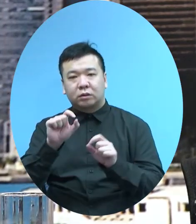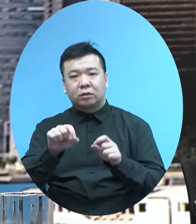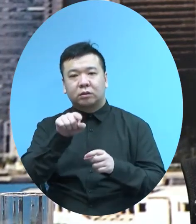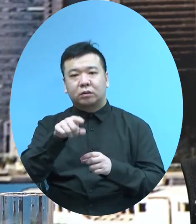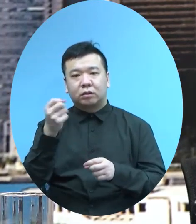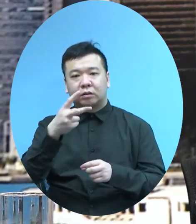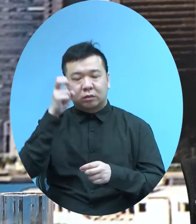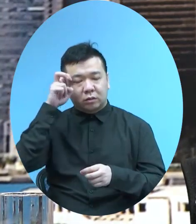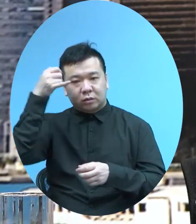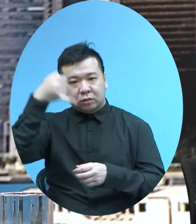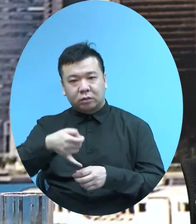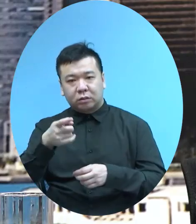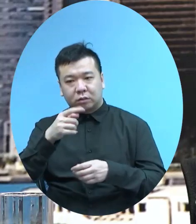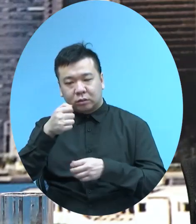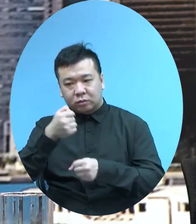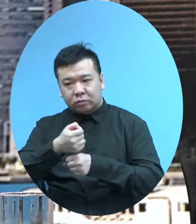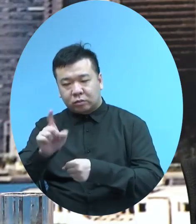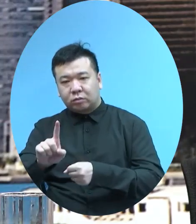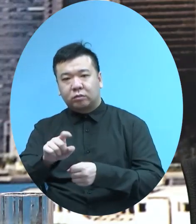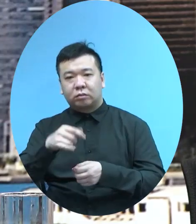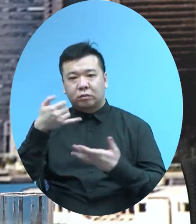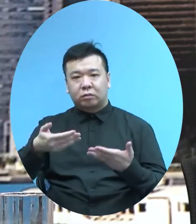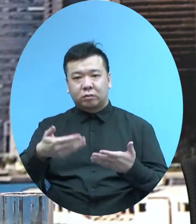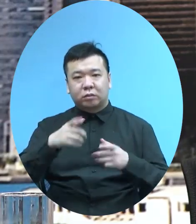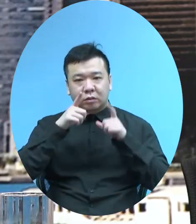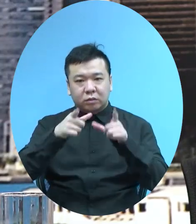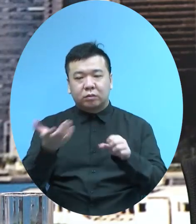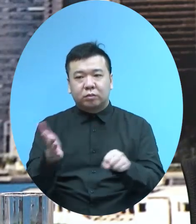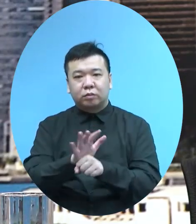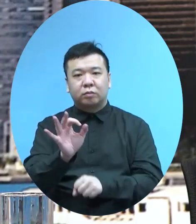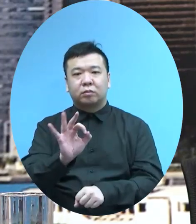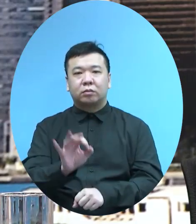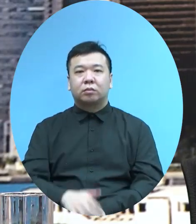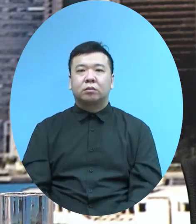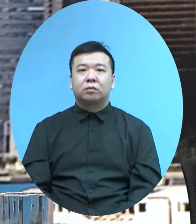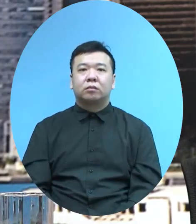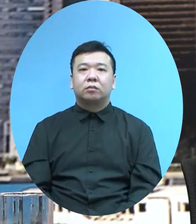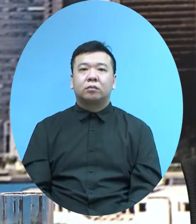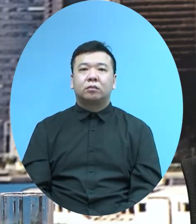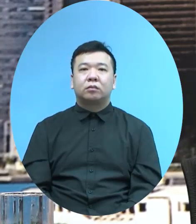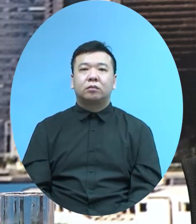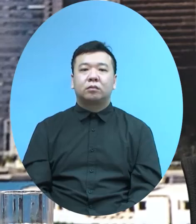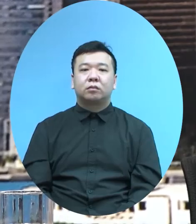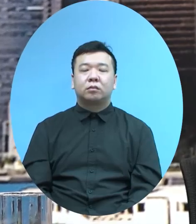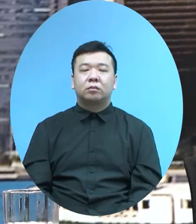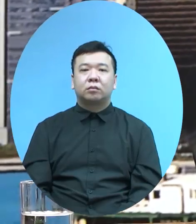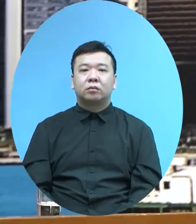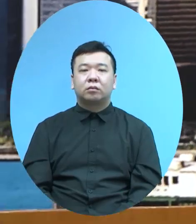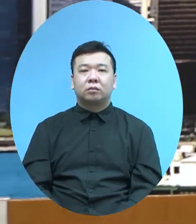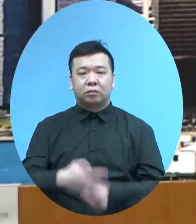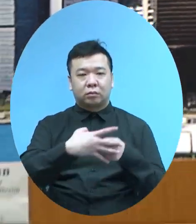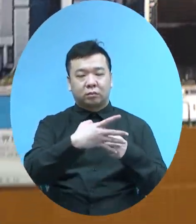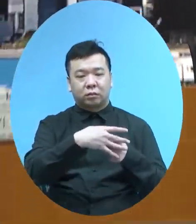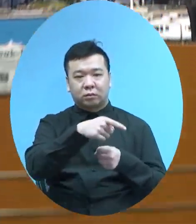考慮即係進一步跟進嘅行動咁。我暫時喺度冇其他補充。 好，下一位，呢邊第四行呢位，再出呢